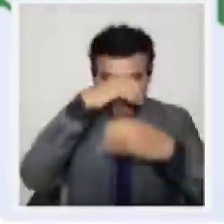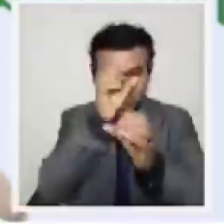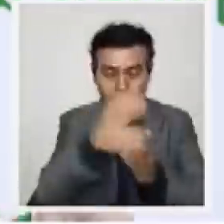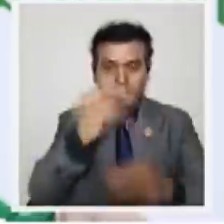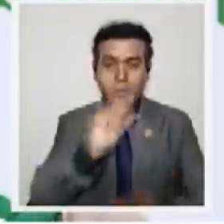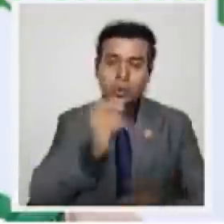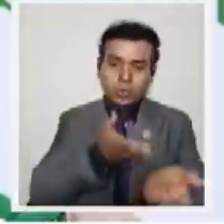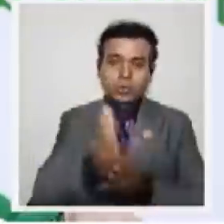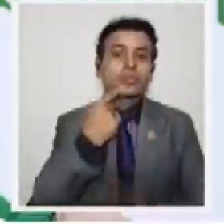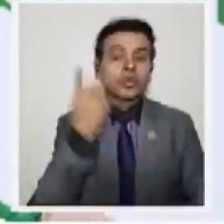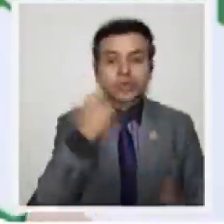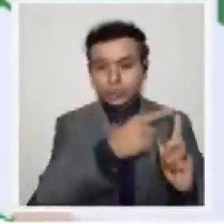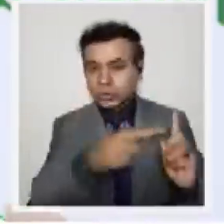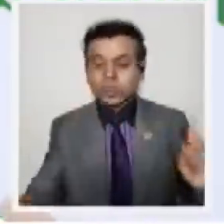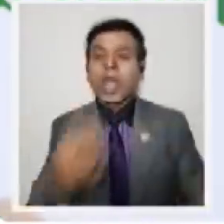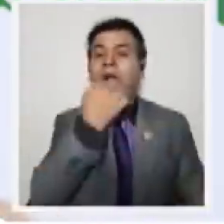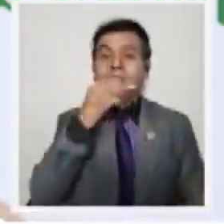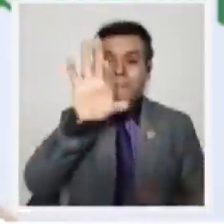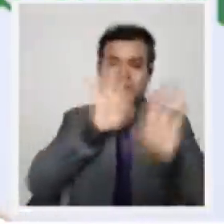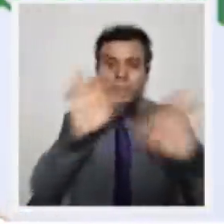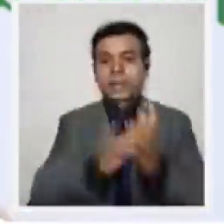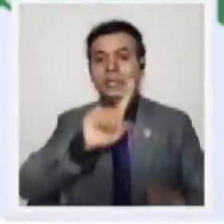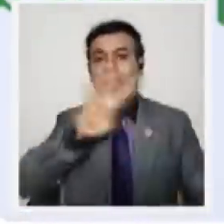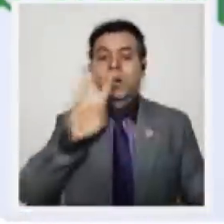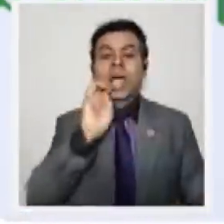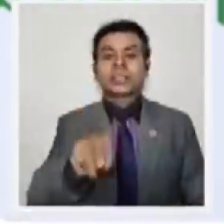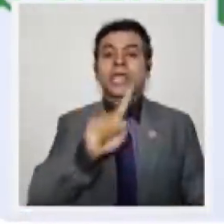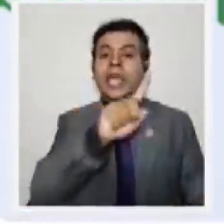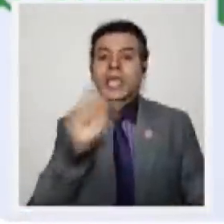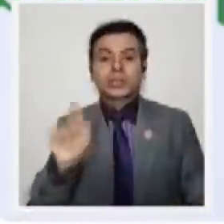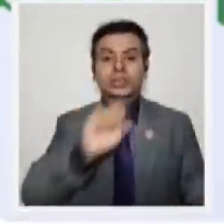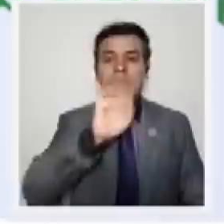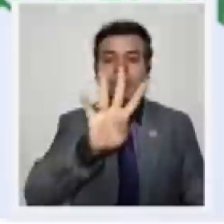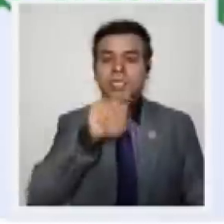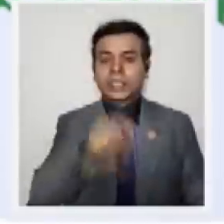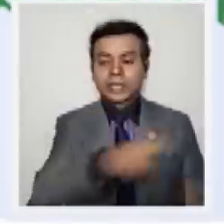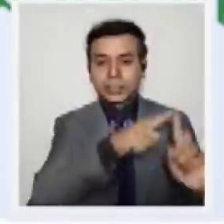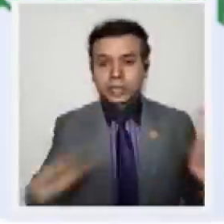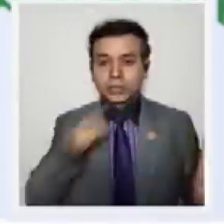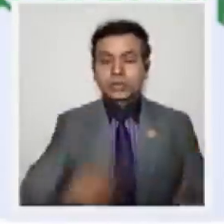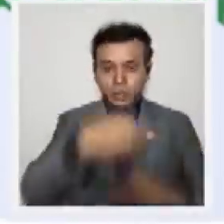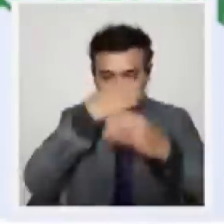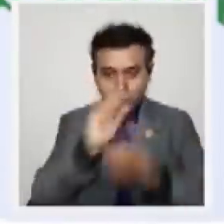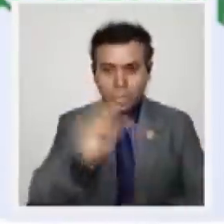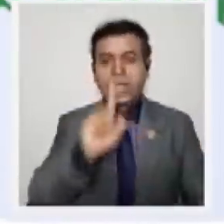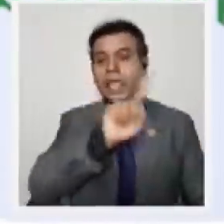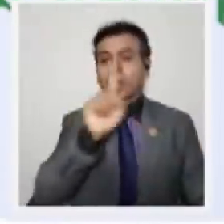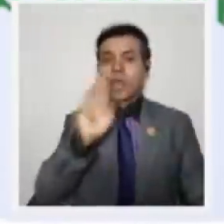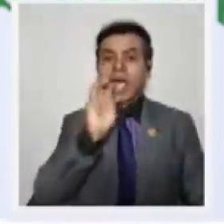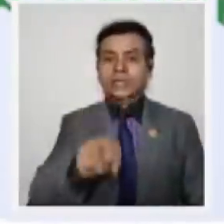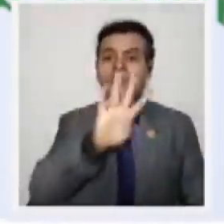52টি ল্যাবের বা পরীক্ষাগারে পরীক্ষা কার্যক্রম অব্যাহত আছে। গত 24 ঘন্টায় নমুনা সংগৃহীত